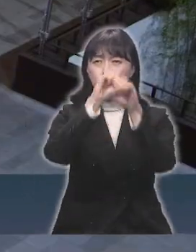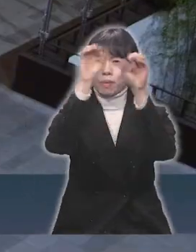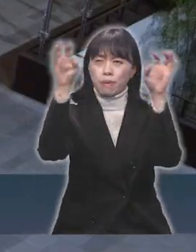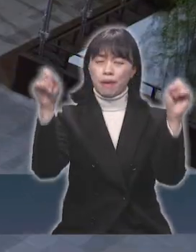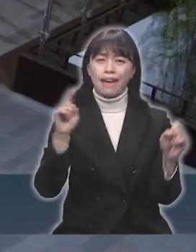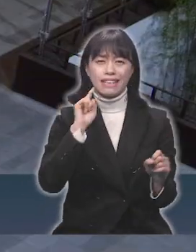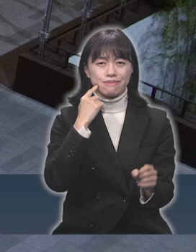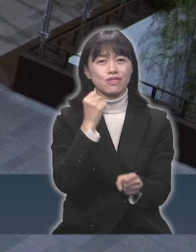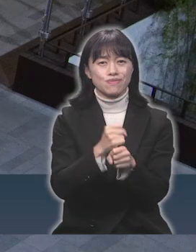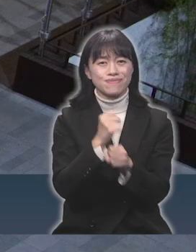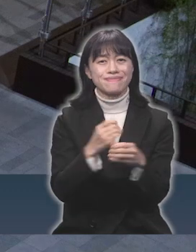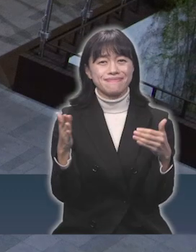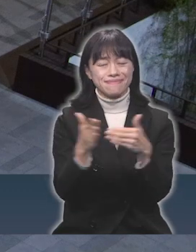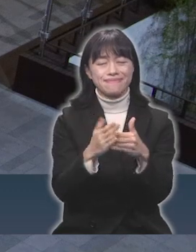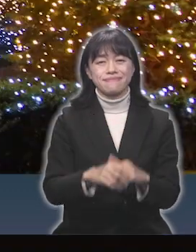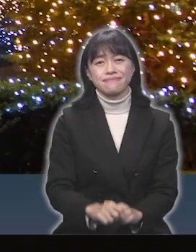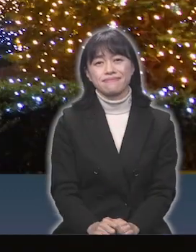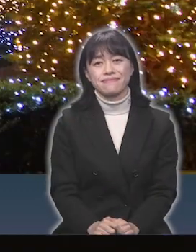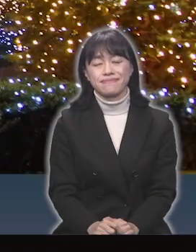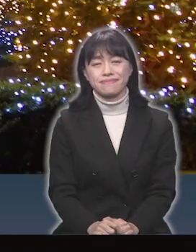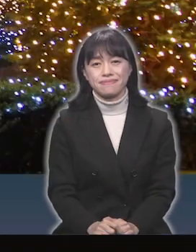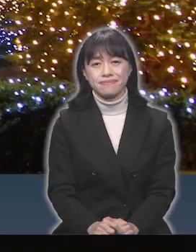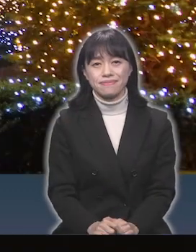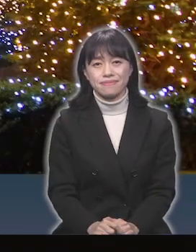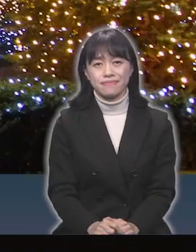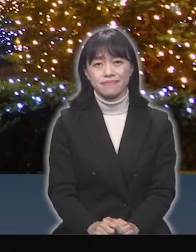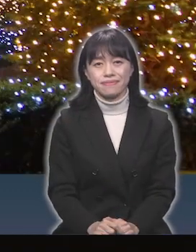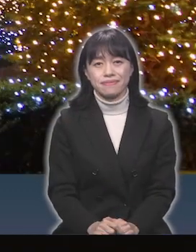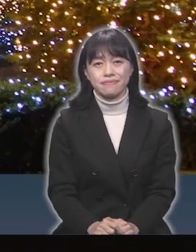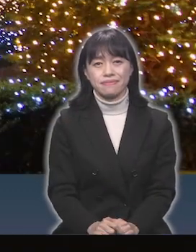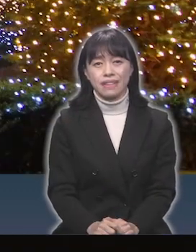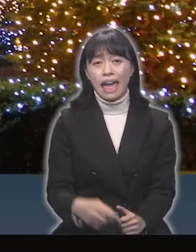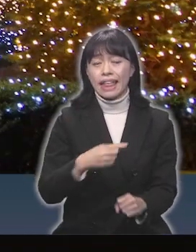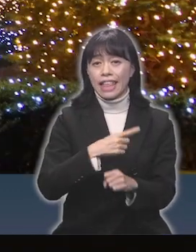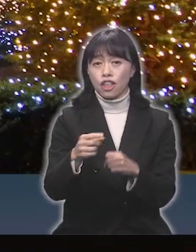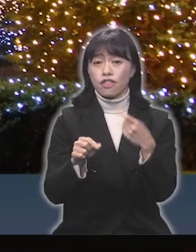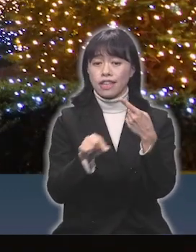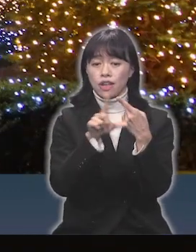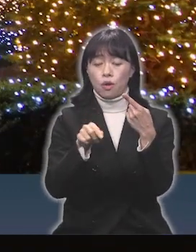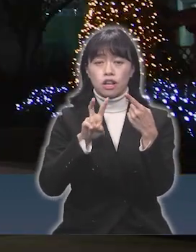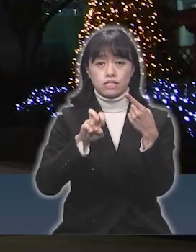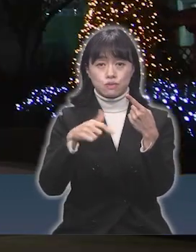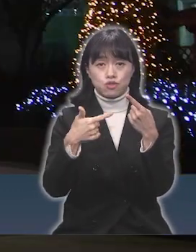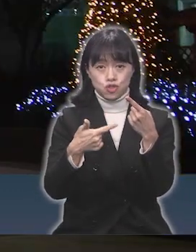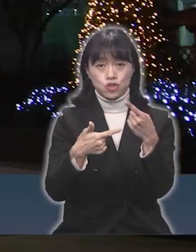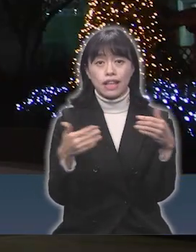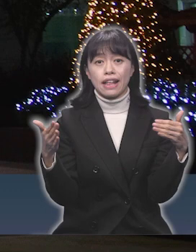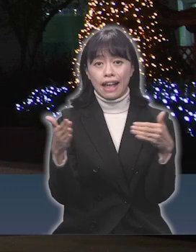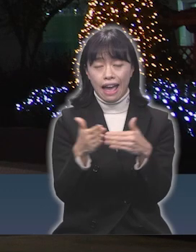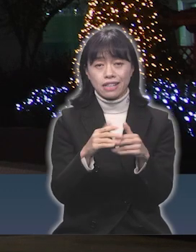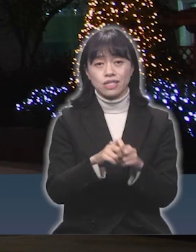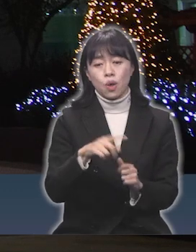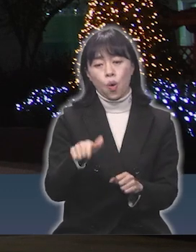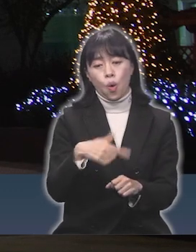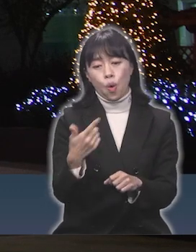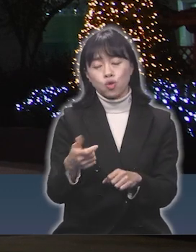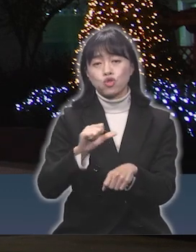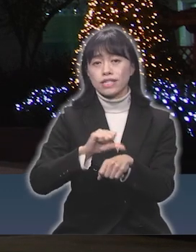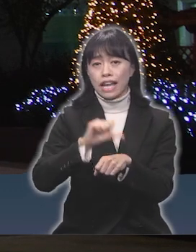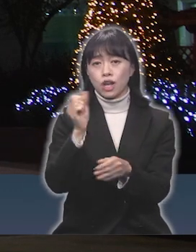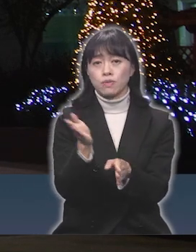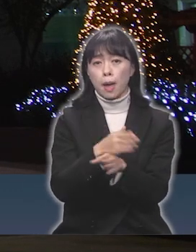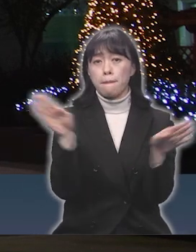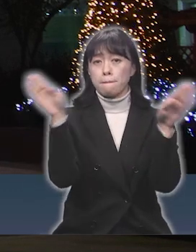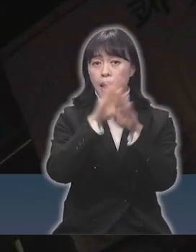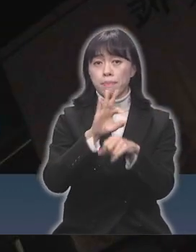꾸며져 연말 연시 분위기를 조성했습니다 광장에 설치된 크리스마스 트리는 1월 26일까지 매일